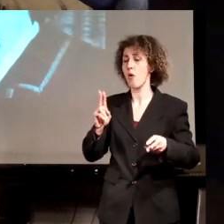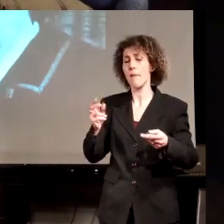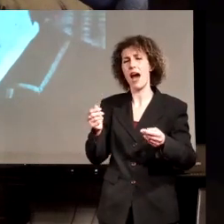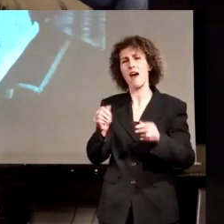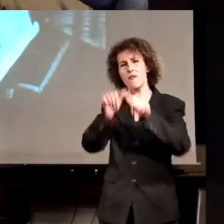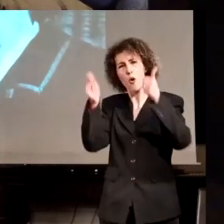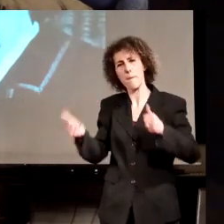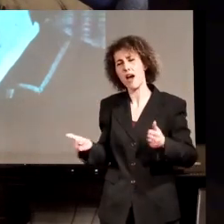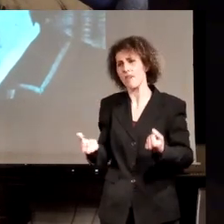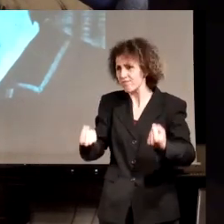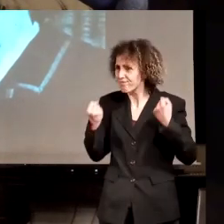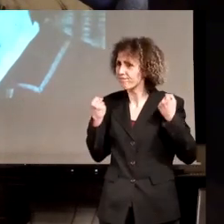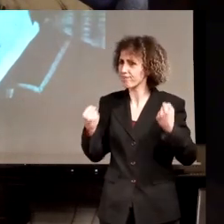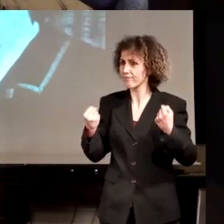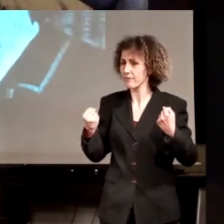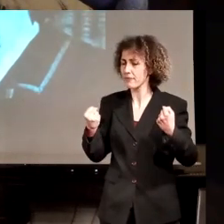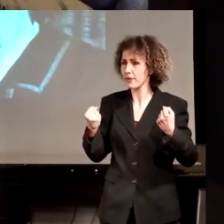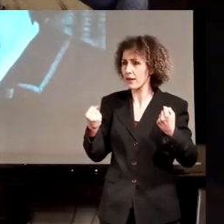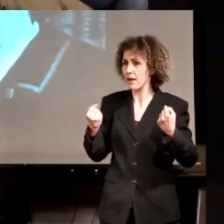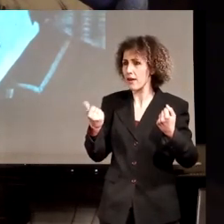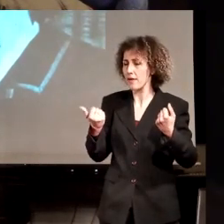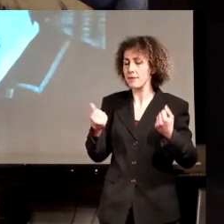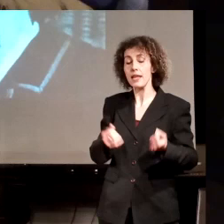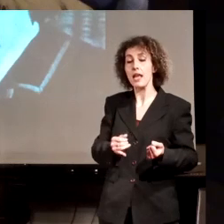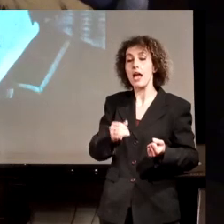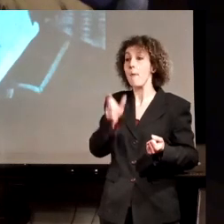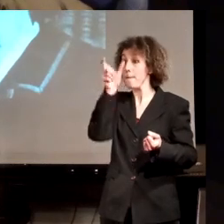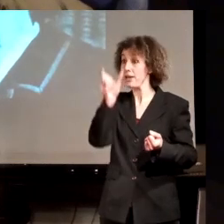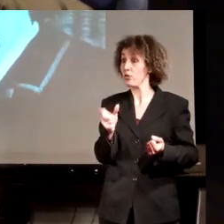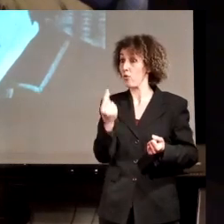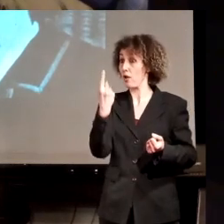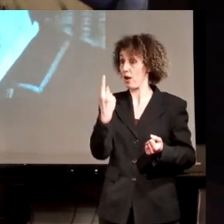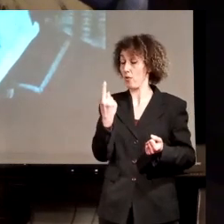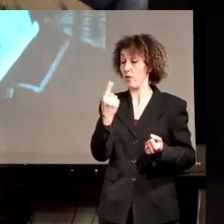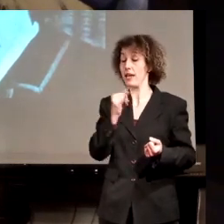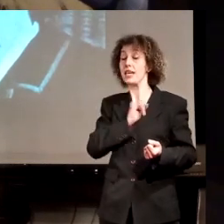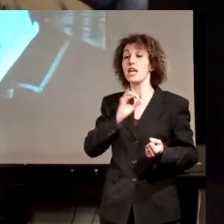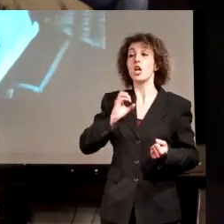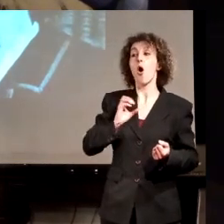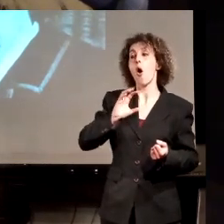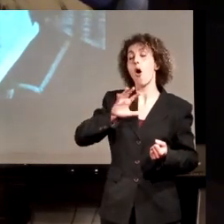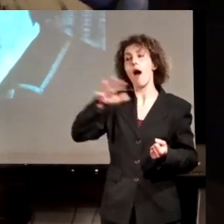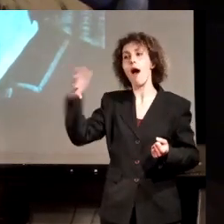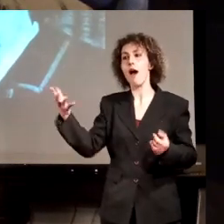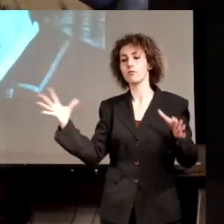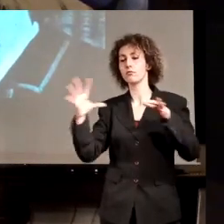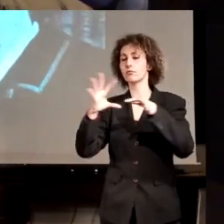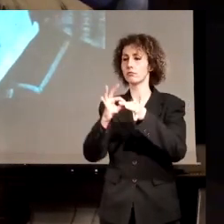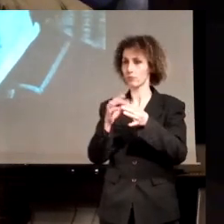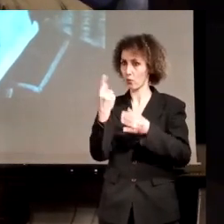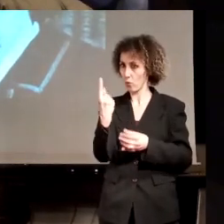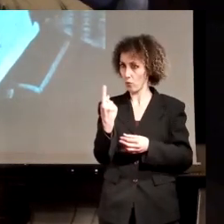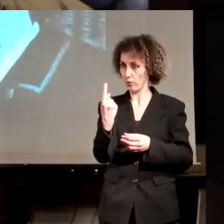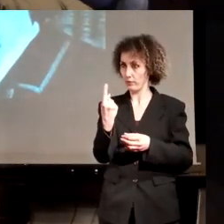e io e l'altro è questa scoperta se ne vale la pena anche